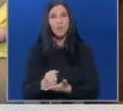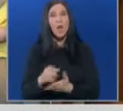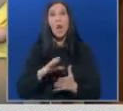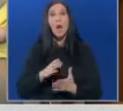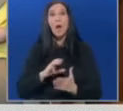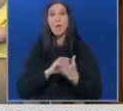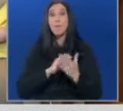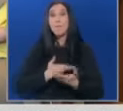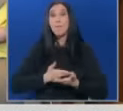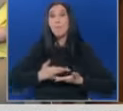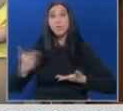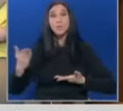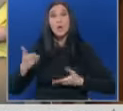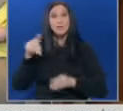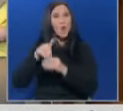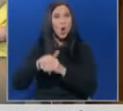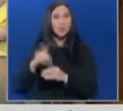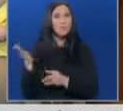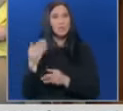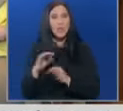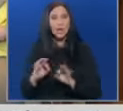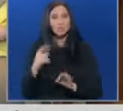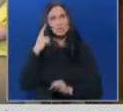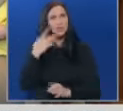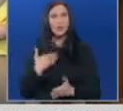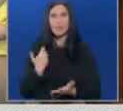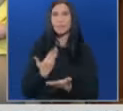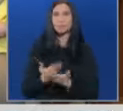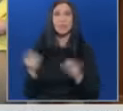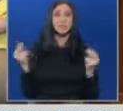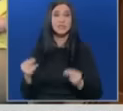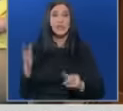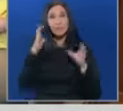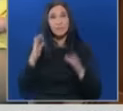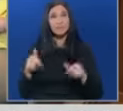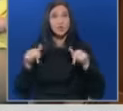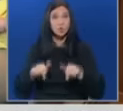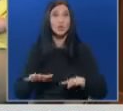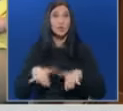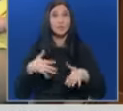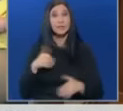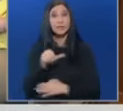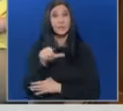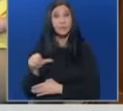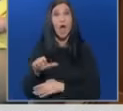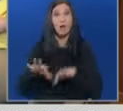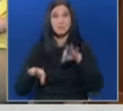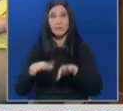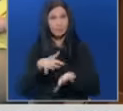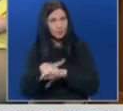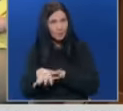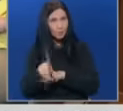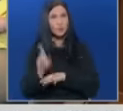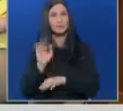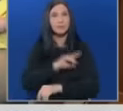Посланието на урните беше много ясно. Считам, че няма предпоставки за съставяне на правителство с настоящия парламент и искам да подчертая, че ако избирателната система, която